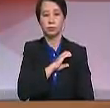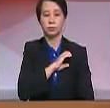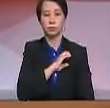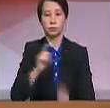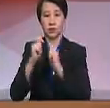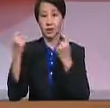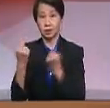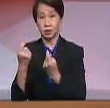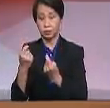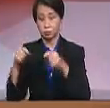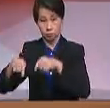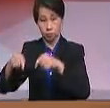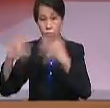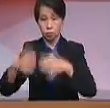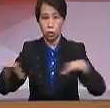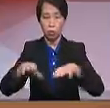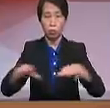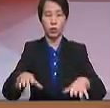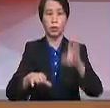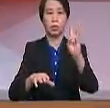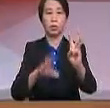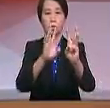Task Force ini telah membuat